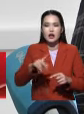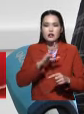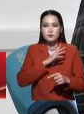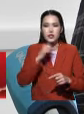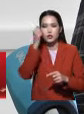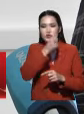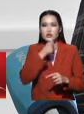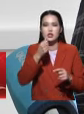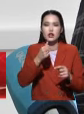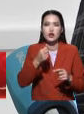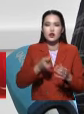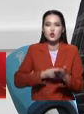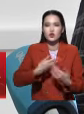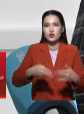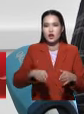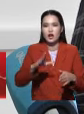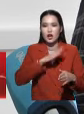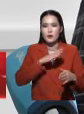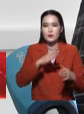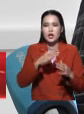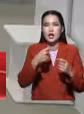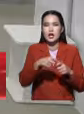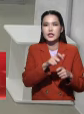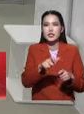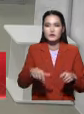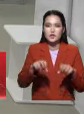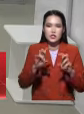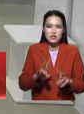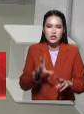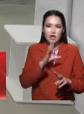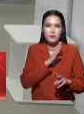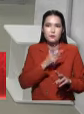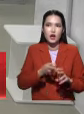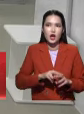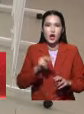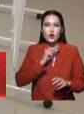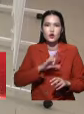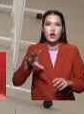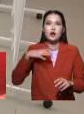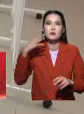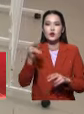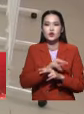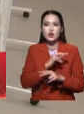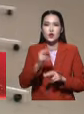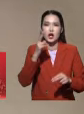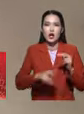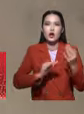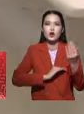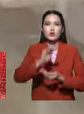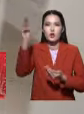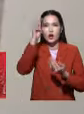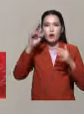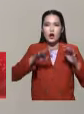жоққа шығарды. Жоқ, олай болмайды, ескі бағамен аламыз деп. Құрылыс жұмыстары былтыр аяқталған, алайда жоғарғы оқу орны